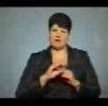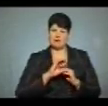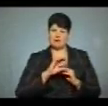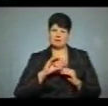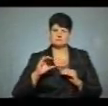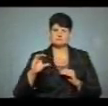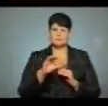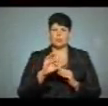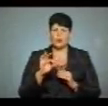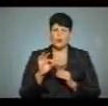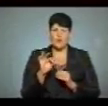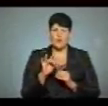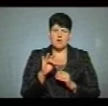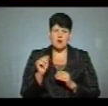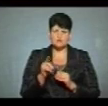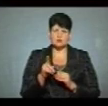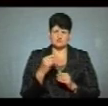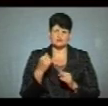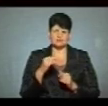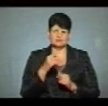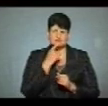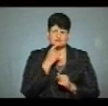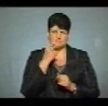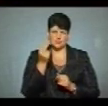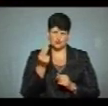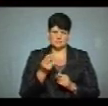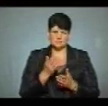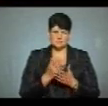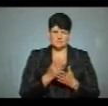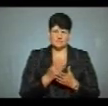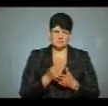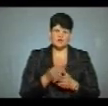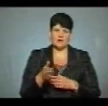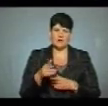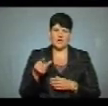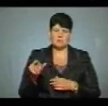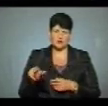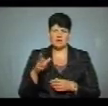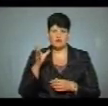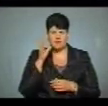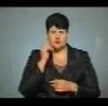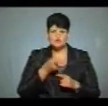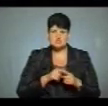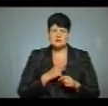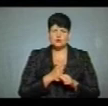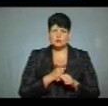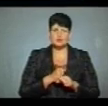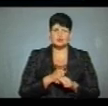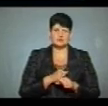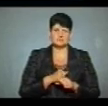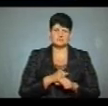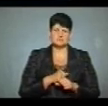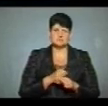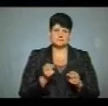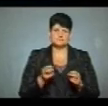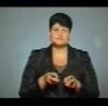оранжевого кольору, запах свої сліди залишили. Тобто рибаки вважають, що це чітко вчинили ці люди, представники Дінтера.